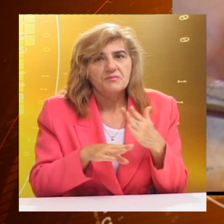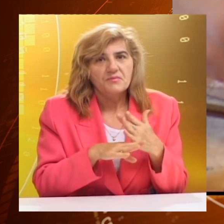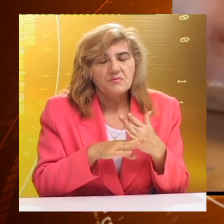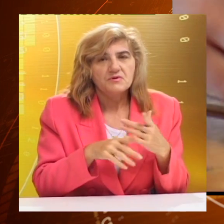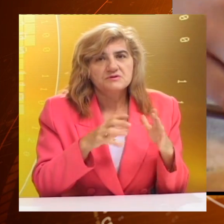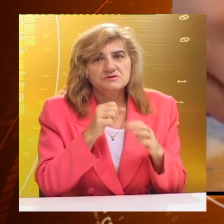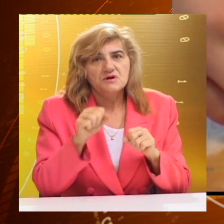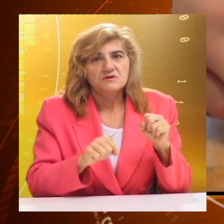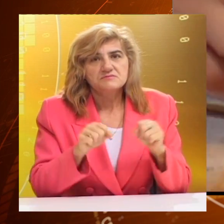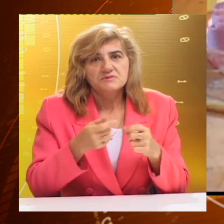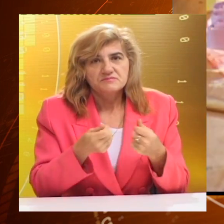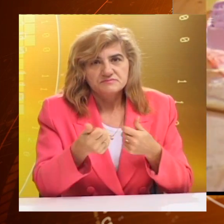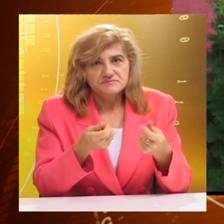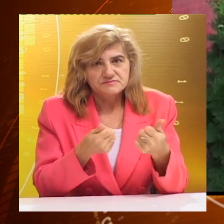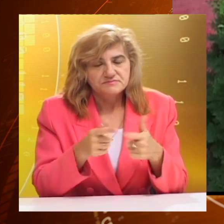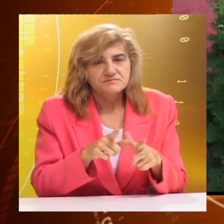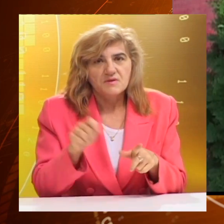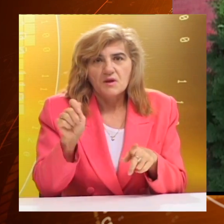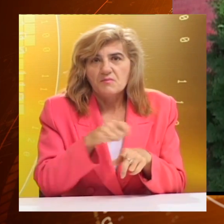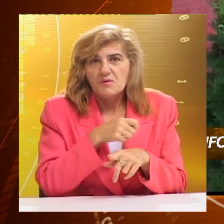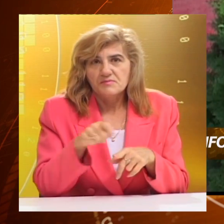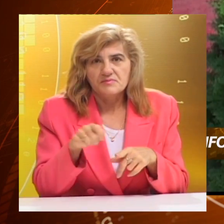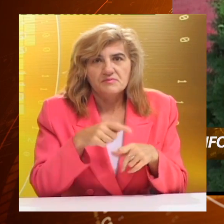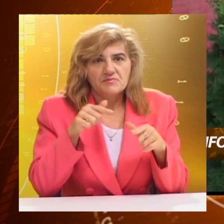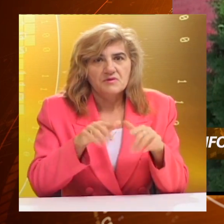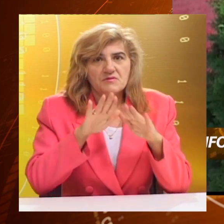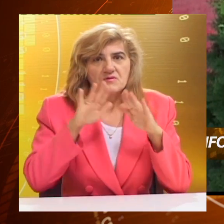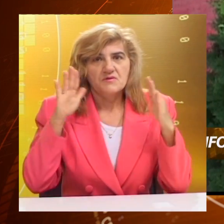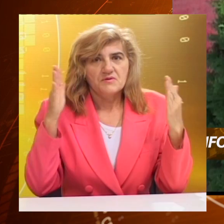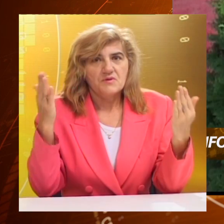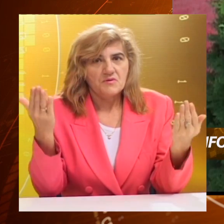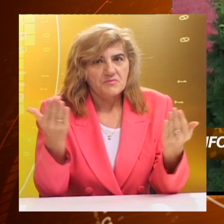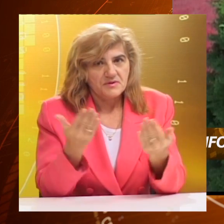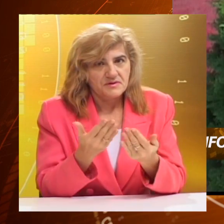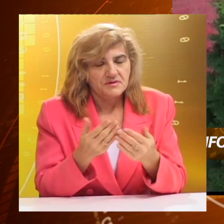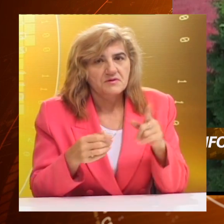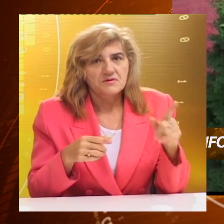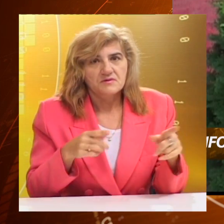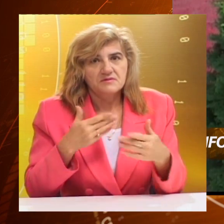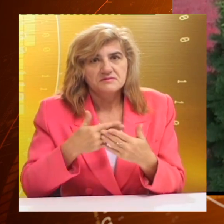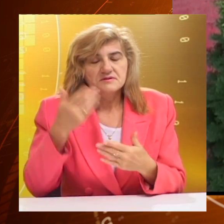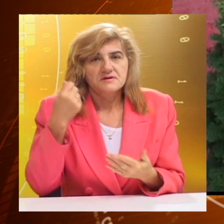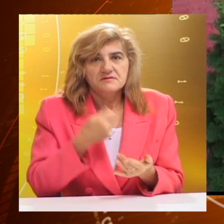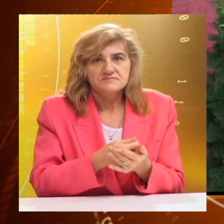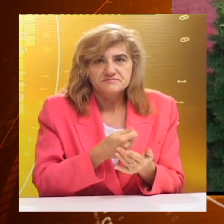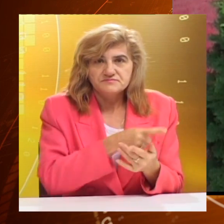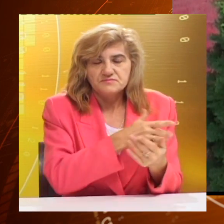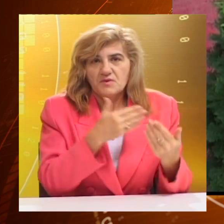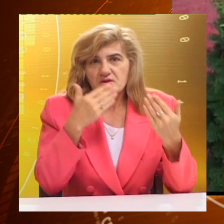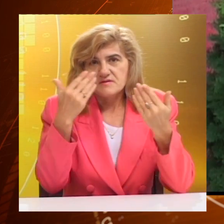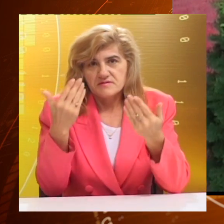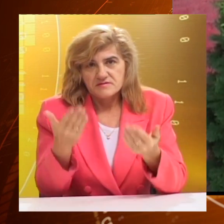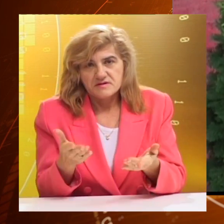u osposobljavanju ovog objekta za namenu. Podršku pruža lokalna samouprava, u stvari ovaj prostor lokalne samouprave koji je dao